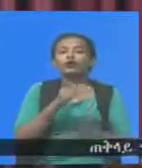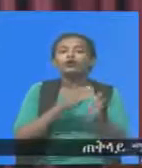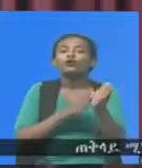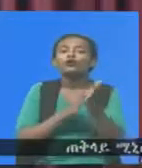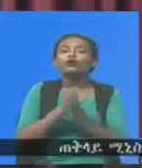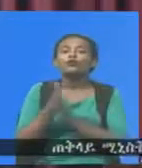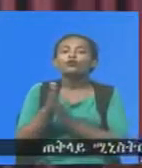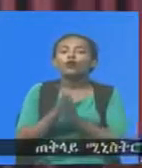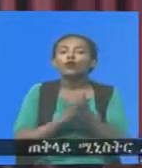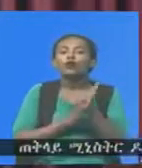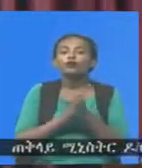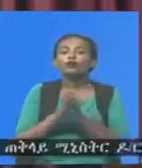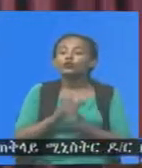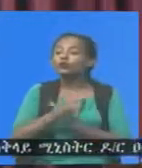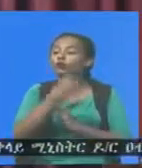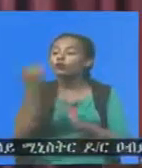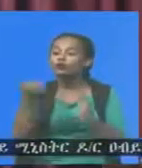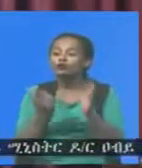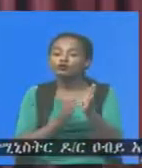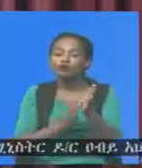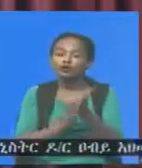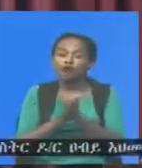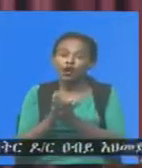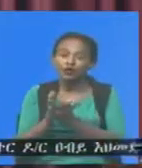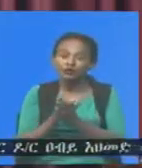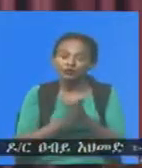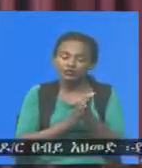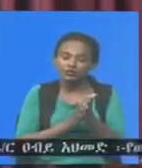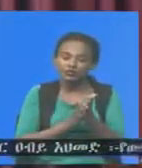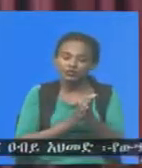ፍላጎታቸው በሌሎች ፍላጎት